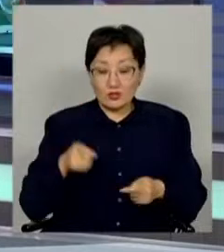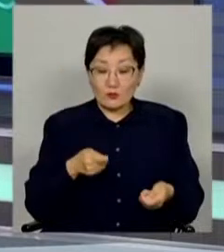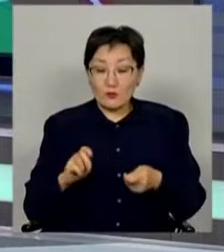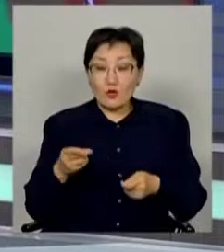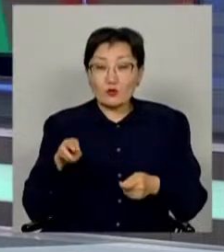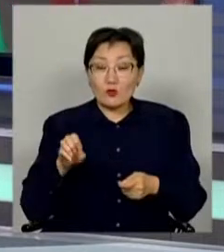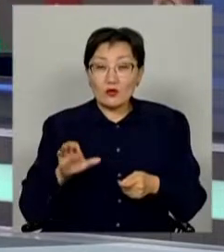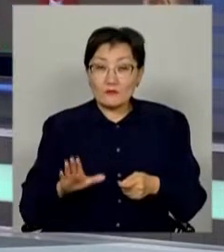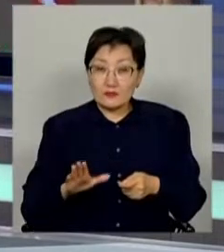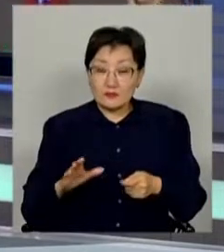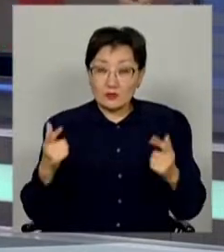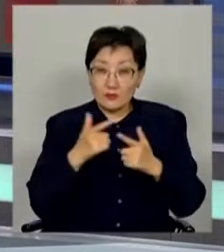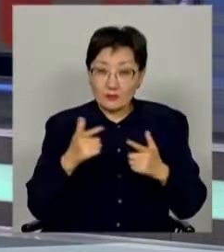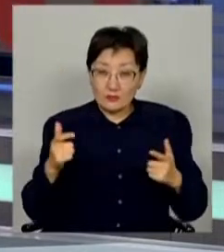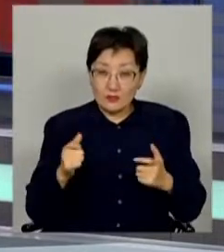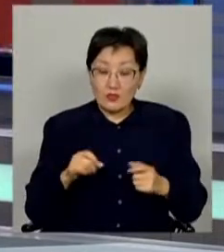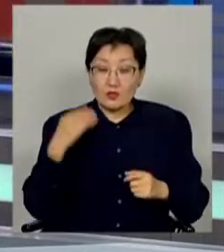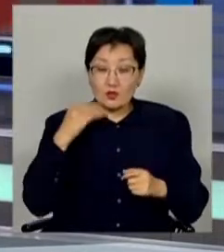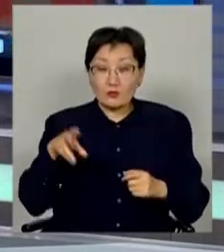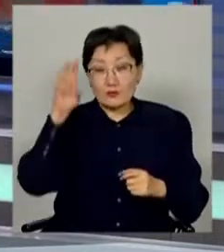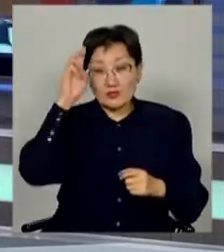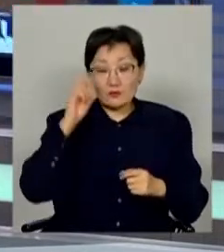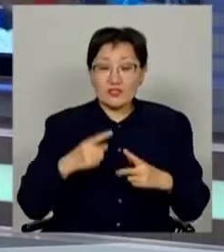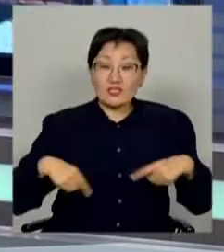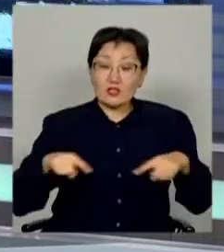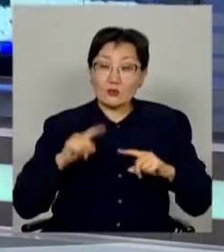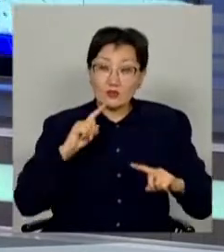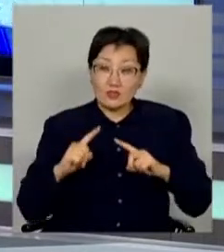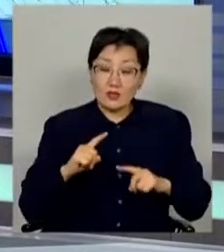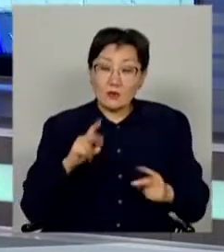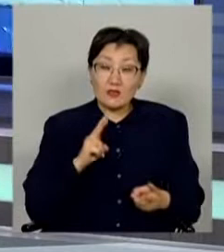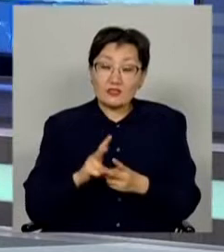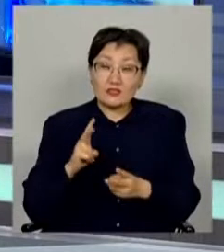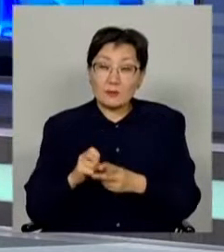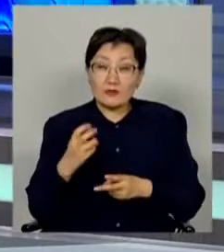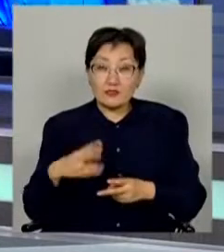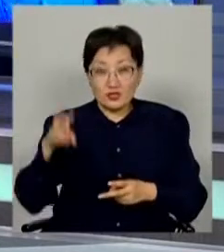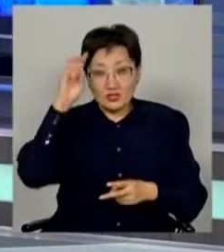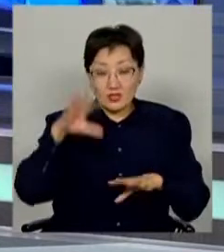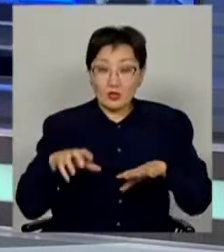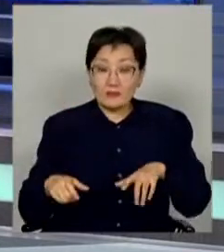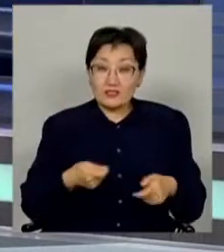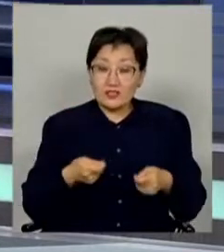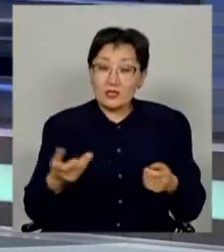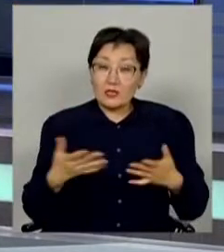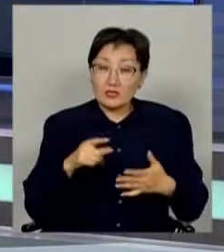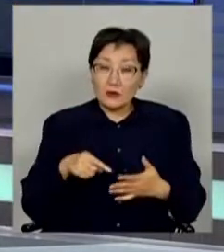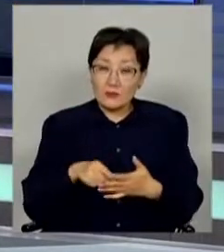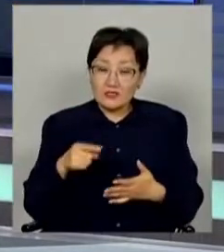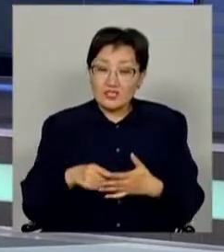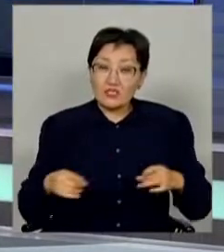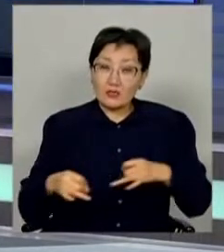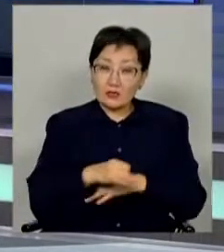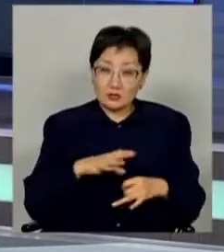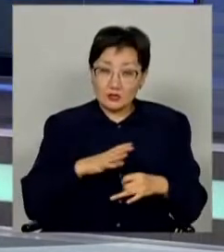басшысы Қасым-Жомарт Тоқаев айтты. Түркі мемлекеттері ұйымының саммитінде бас қосқан бірнеше елдің президенттері қандай мәселелерді